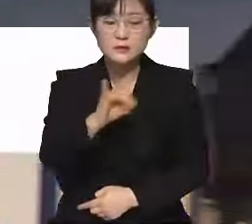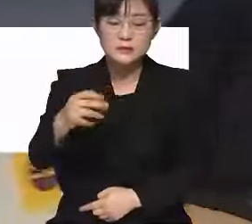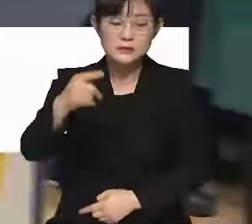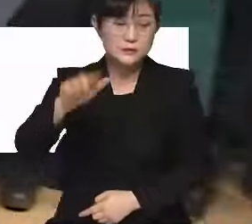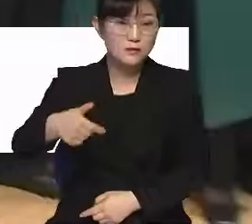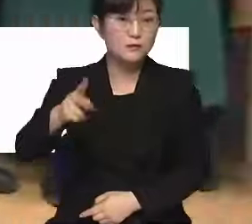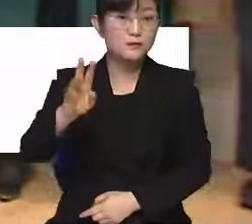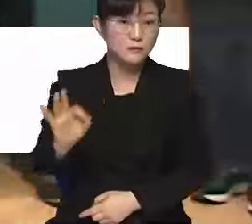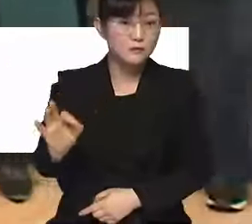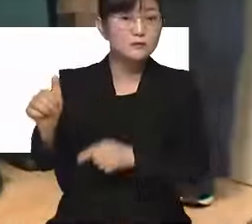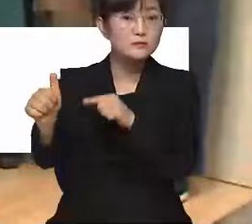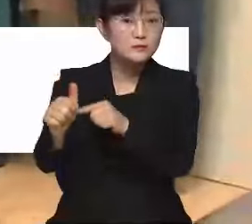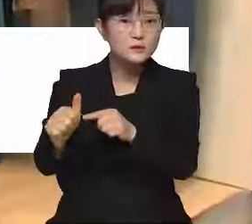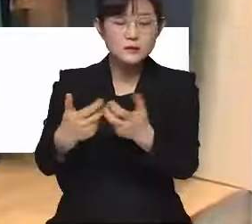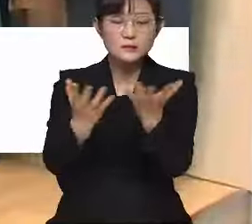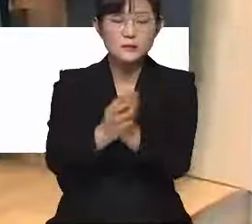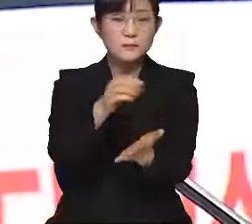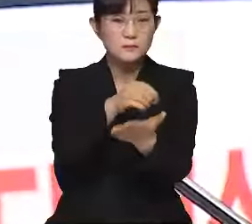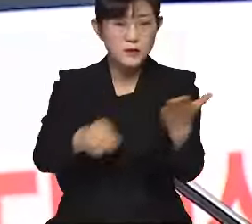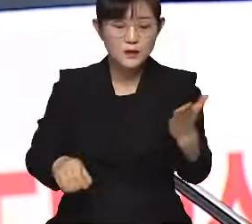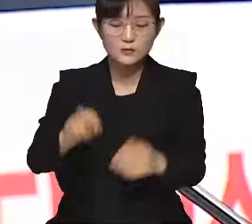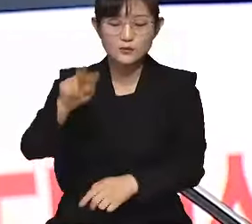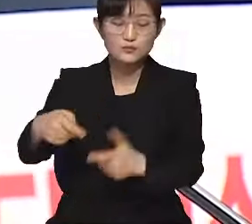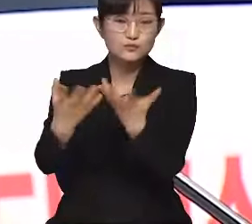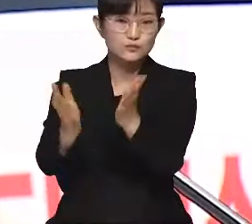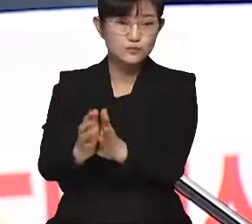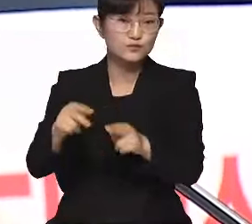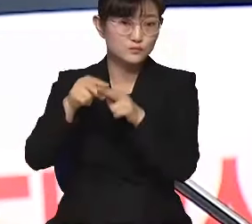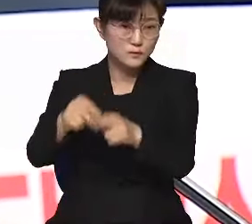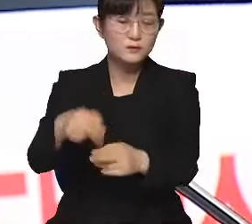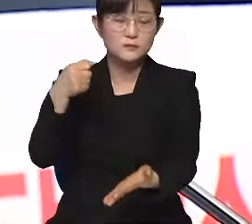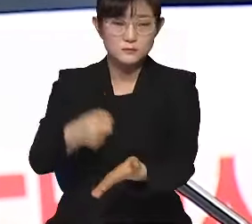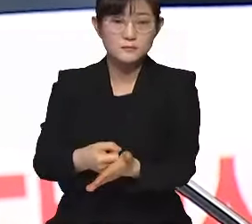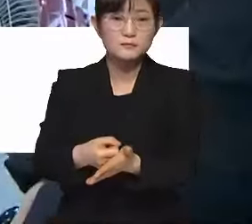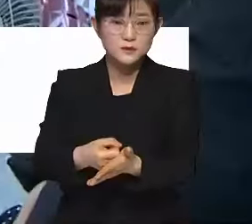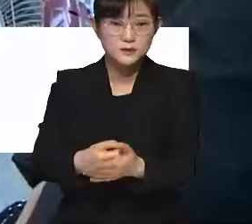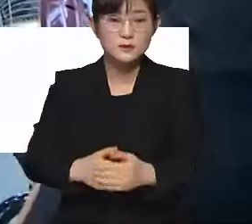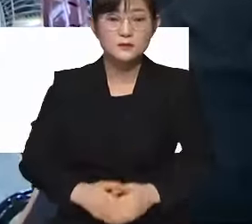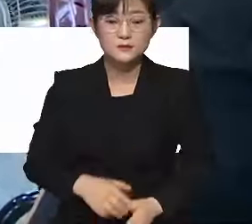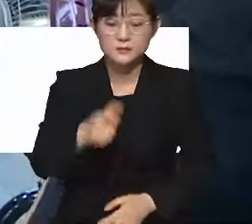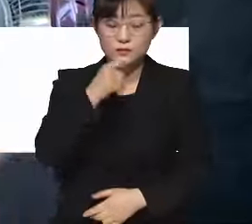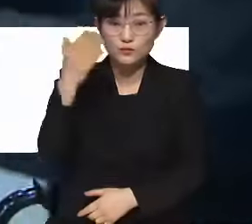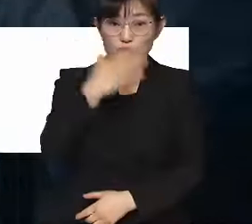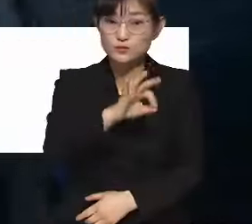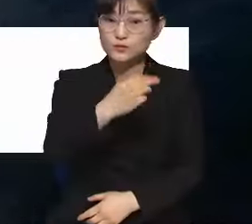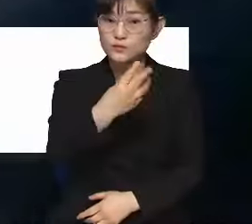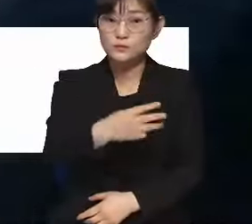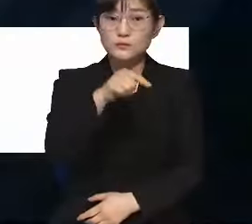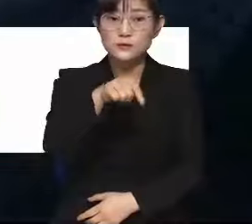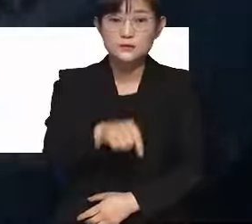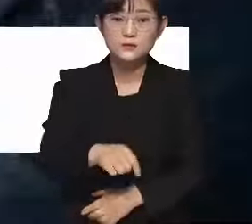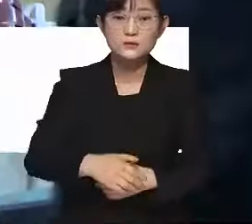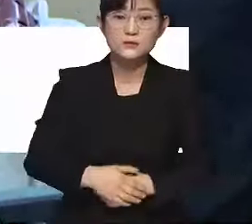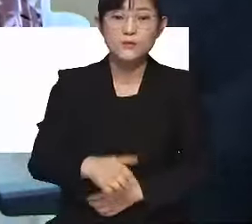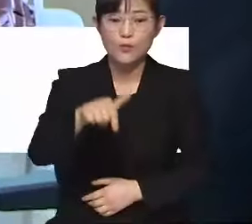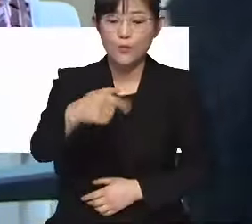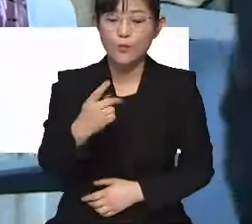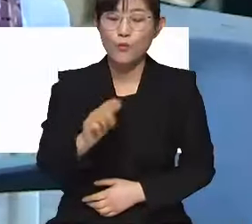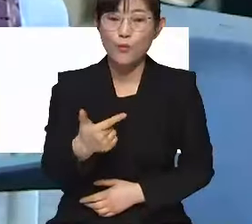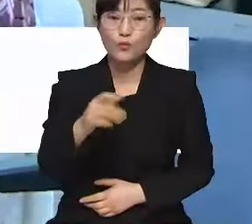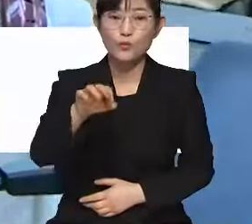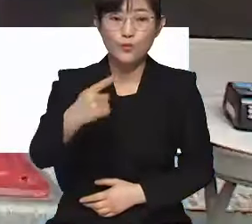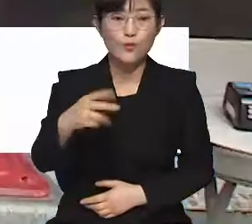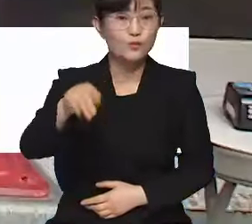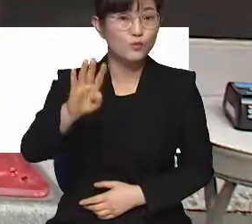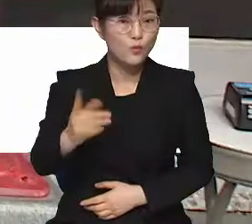군수가 탈당해 무소속 출마를 선언했습니다. 또 여수 을에서도 권호봉 전 여수시장이